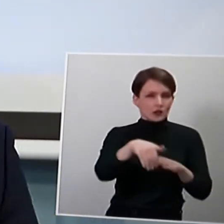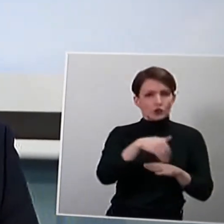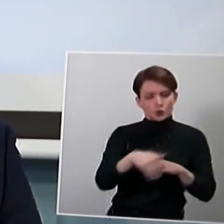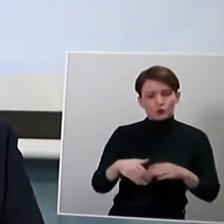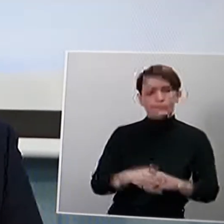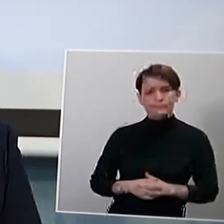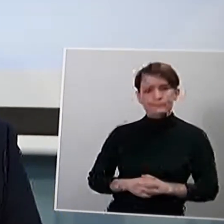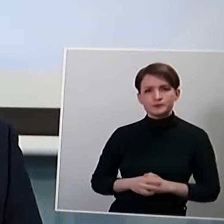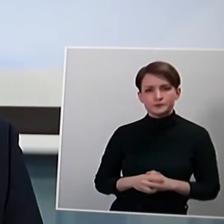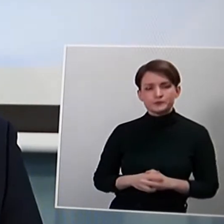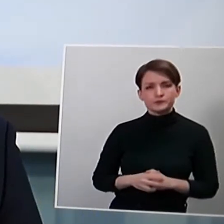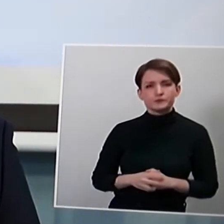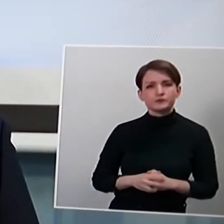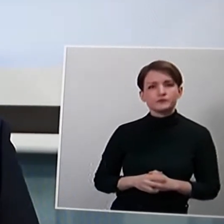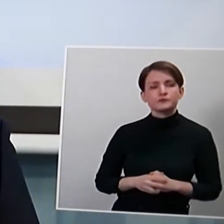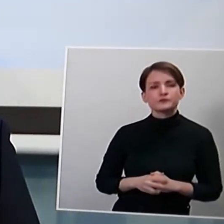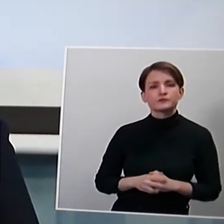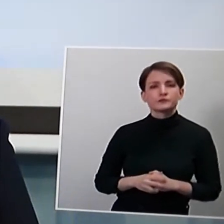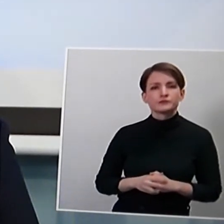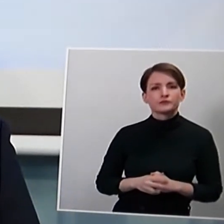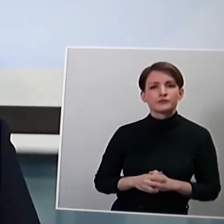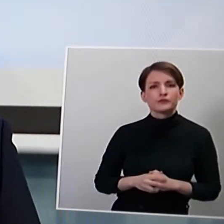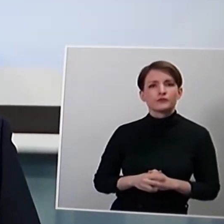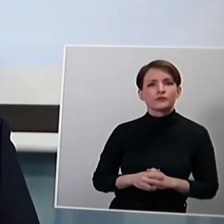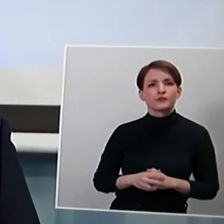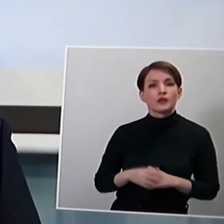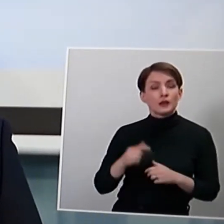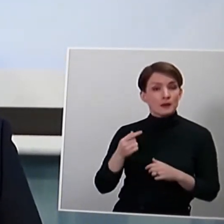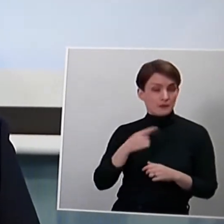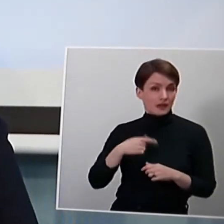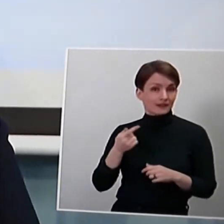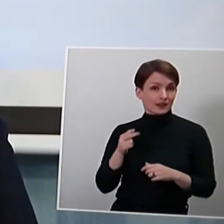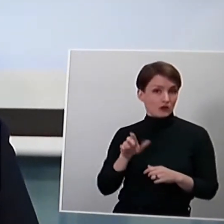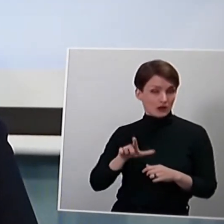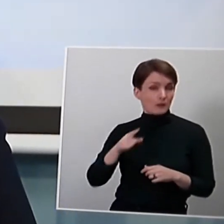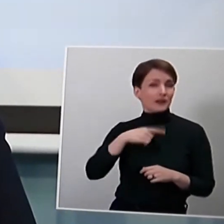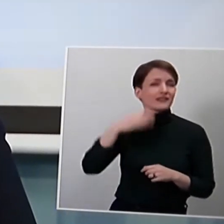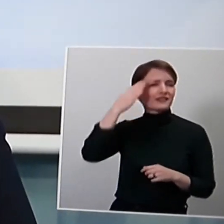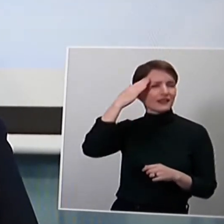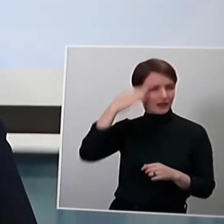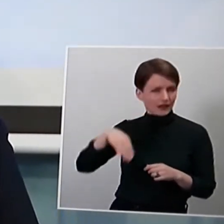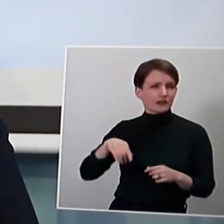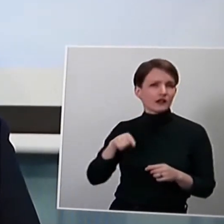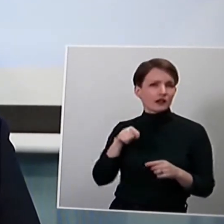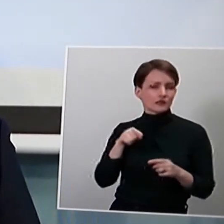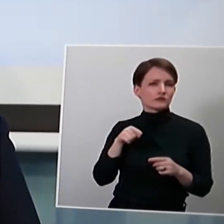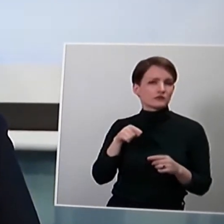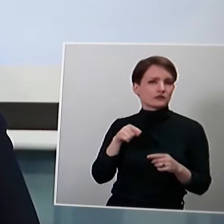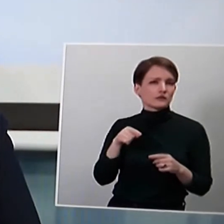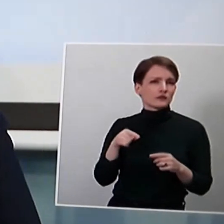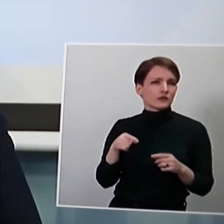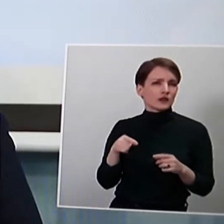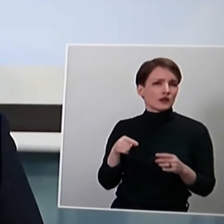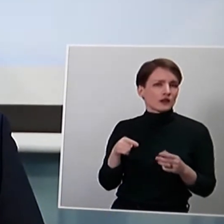Olemme hyvin, hyvin tietoisia THL:ssä siitä, että tällä on aikamoisia